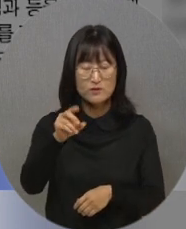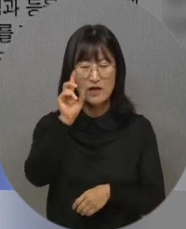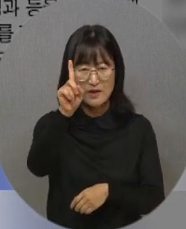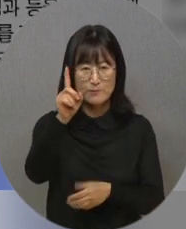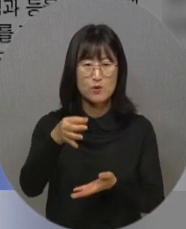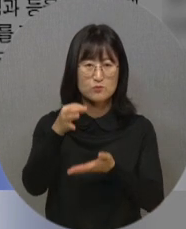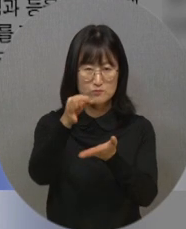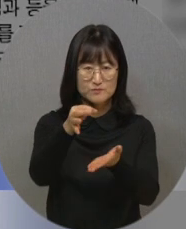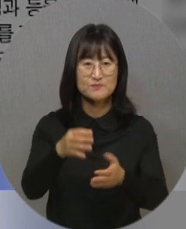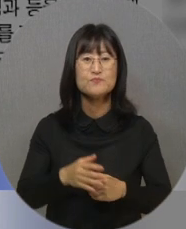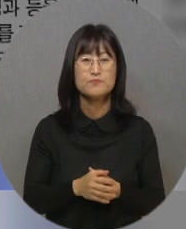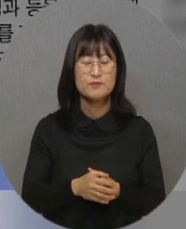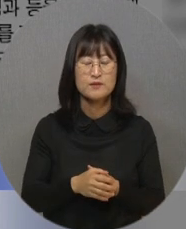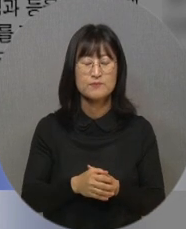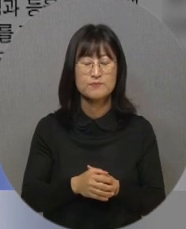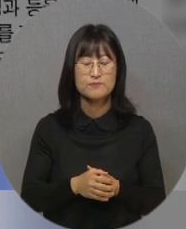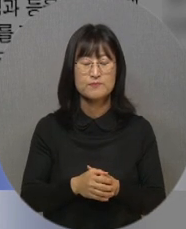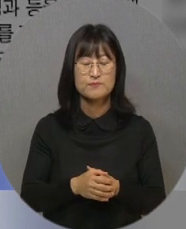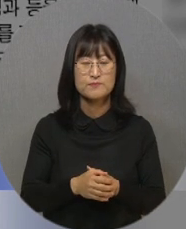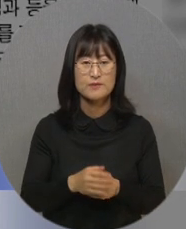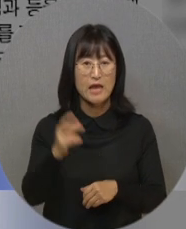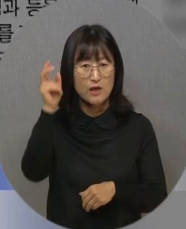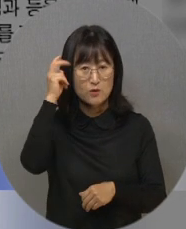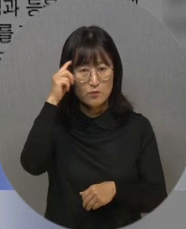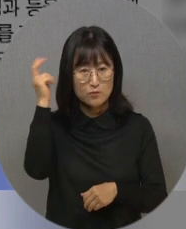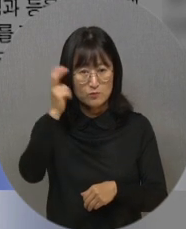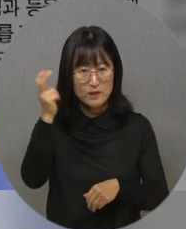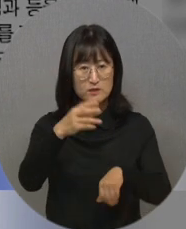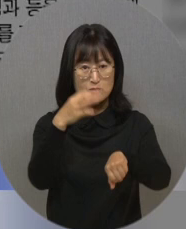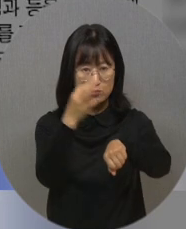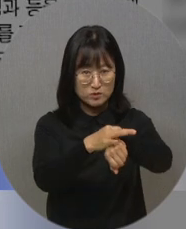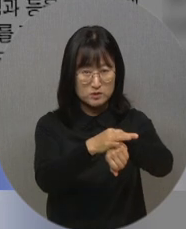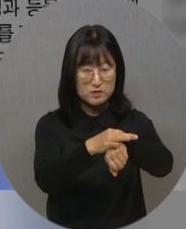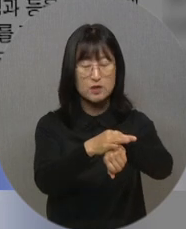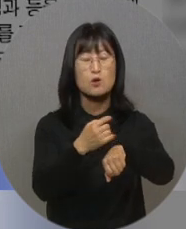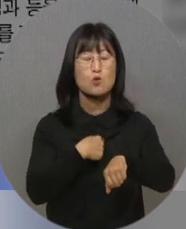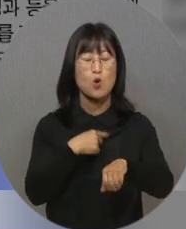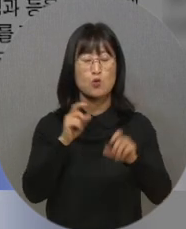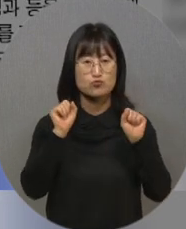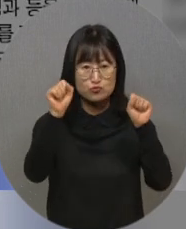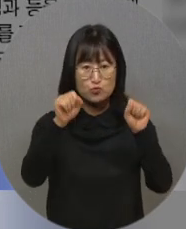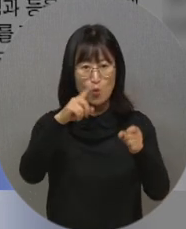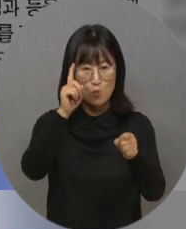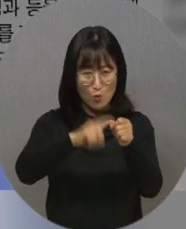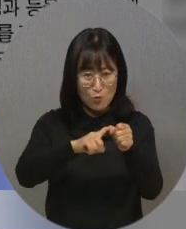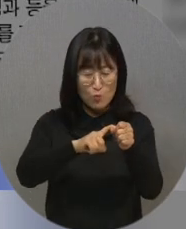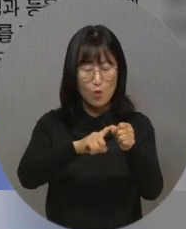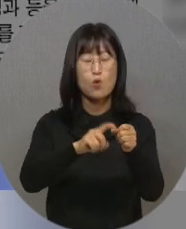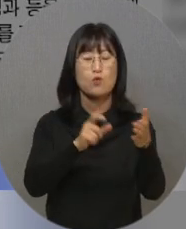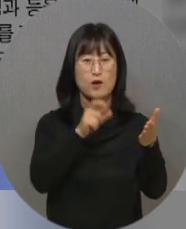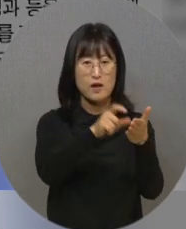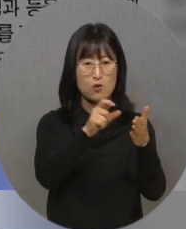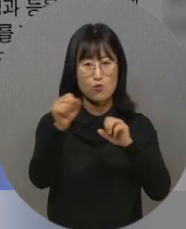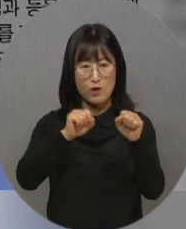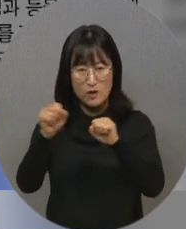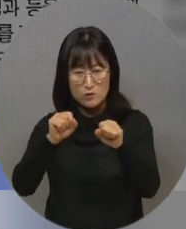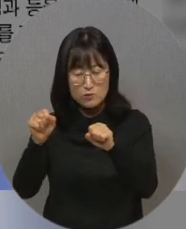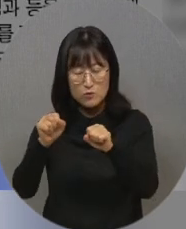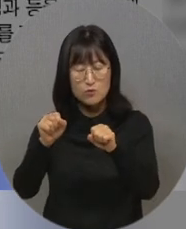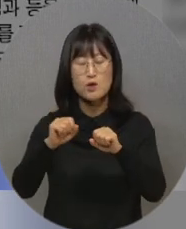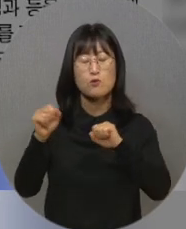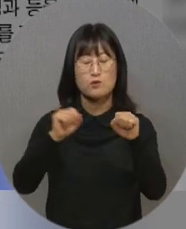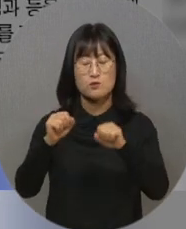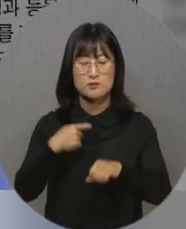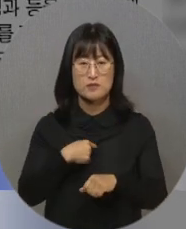지급합니다 참여자는 스마트워치를 착용하고 스스로 운동 목표를 등록해 활동하고 움직이면서 스스로